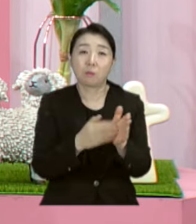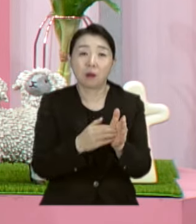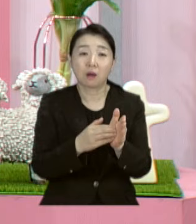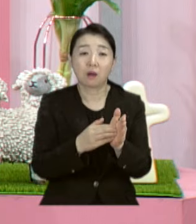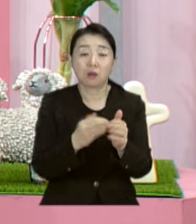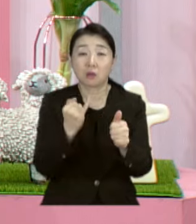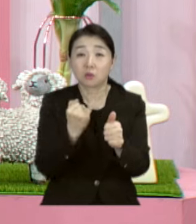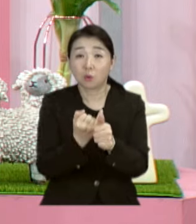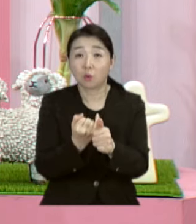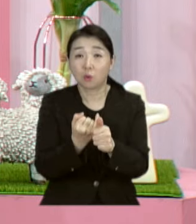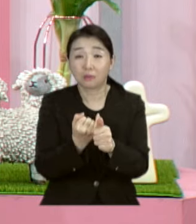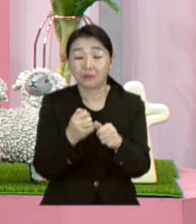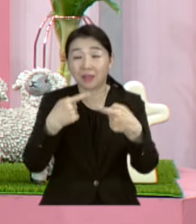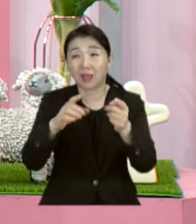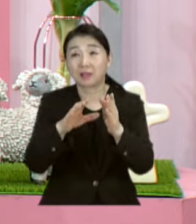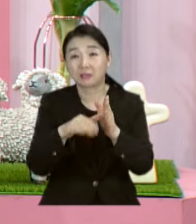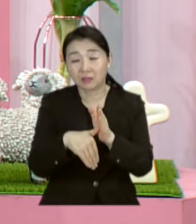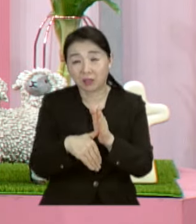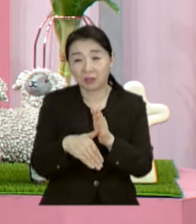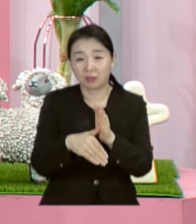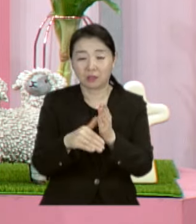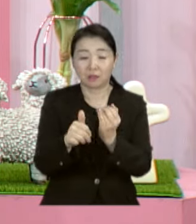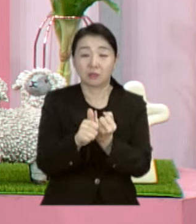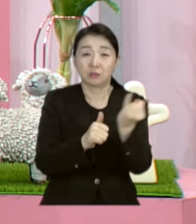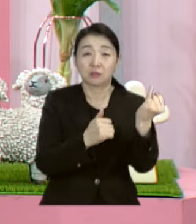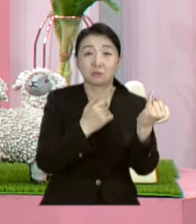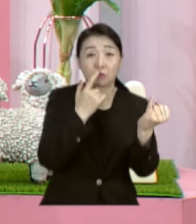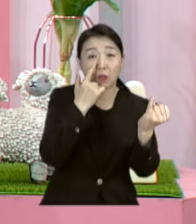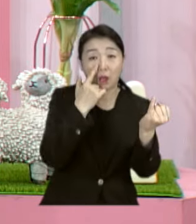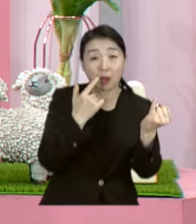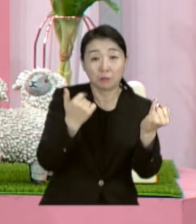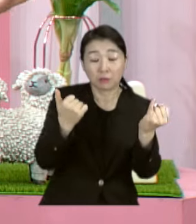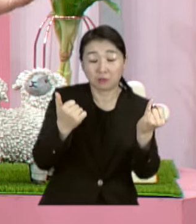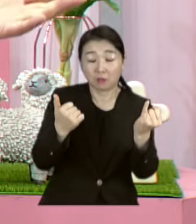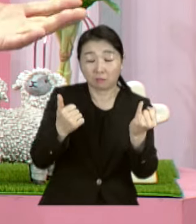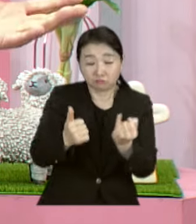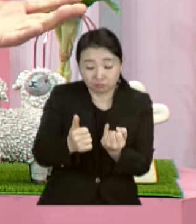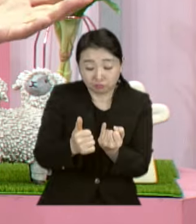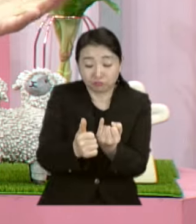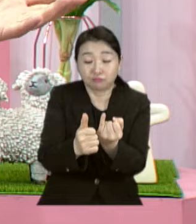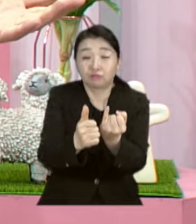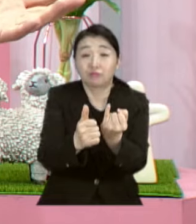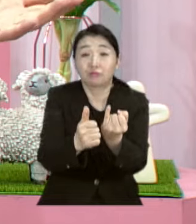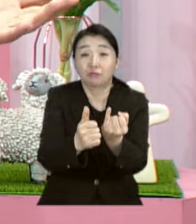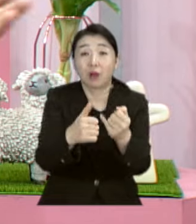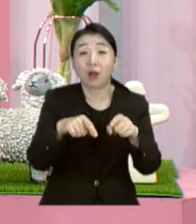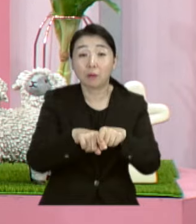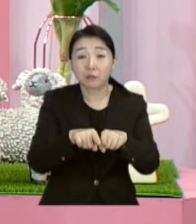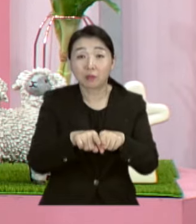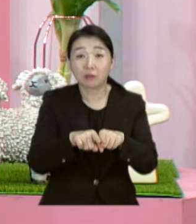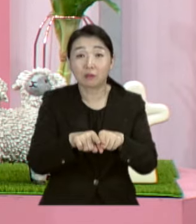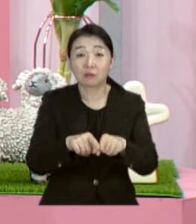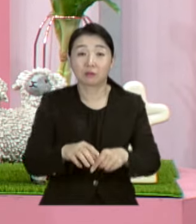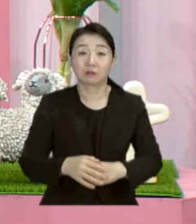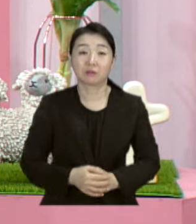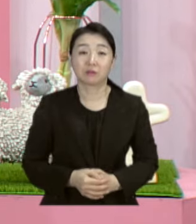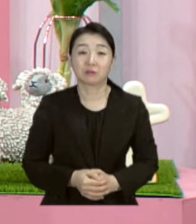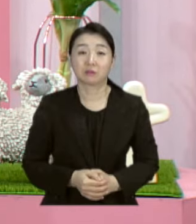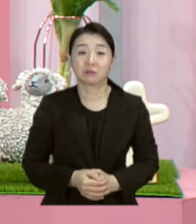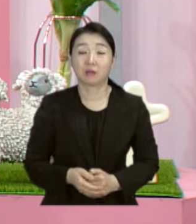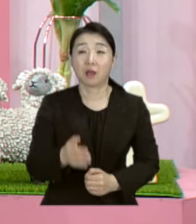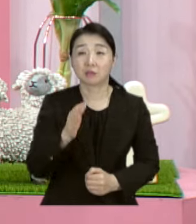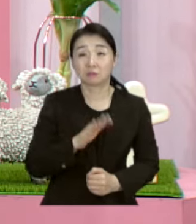신부 아버지가 신부의 손을 끌고 단단 들어오잖아요. 네. 입장을. 네. 그게 당연한 거 아닙니까?